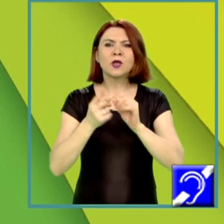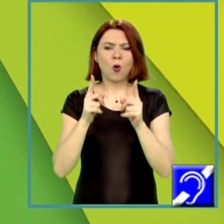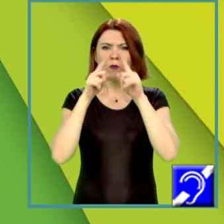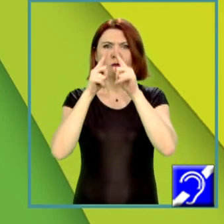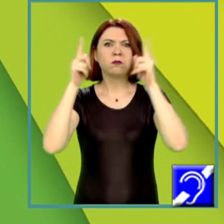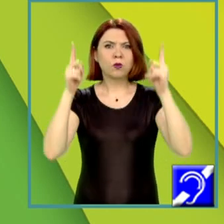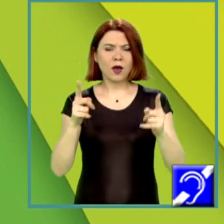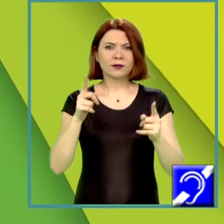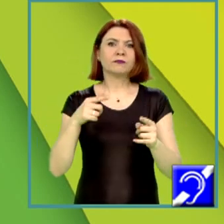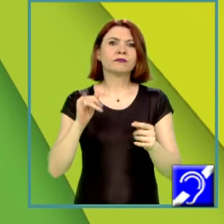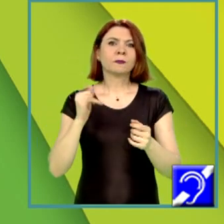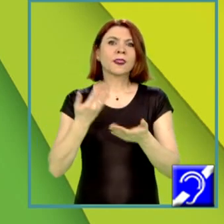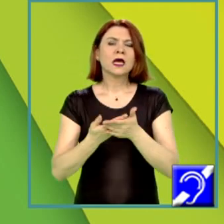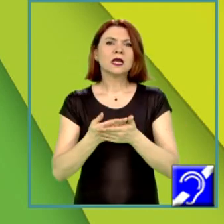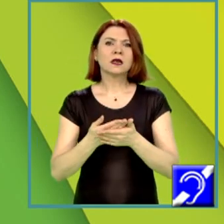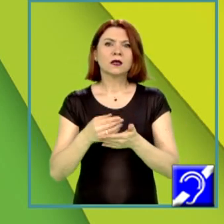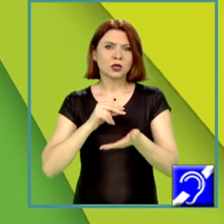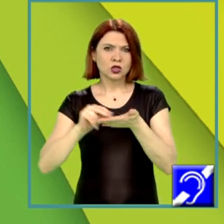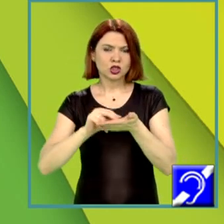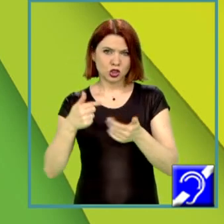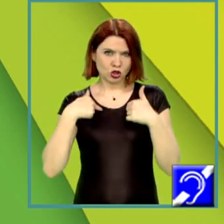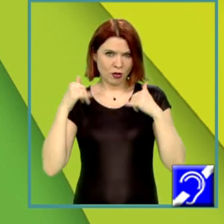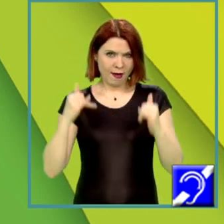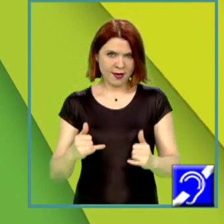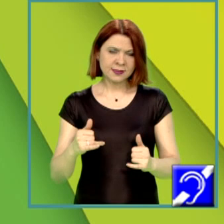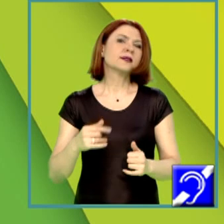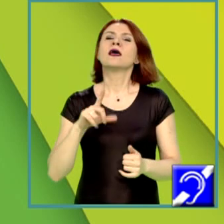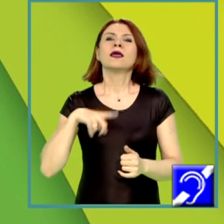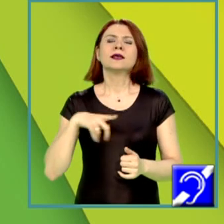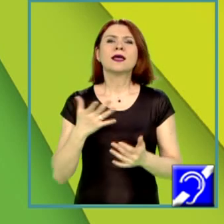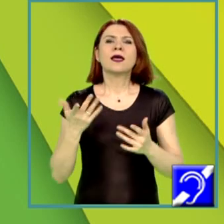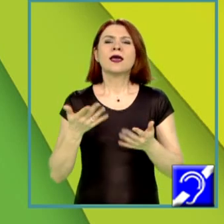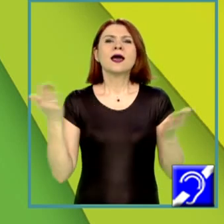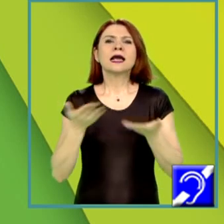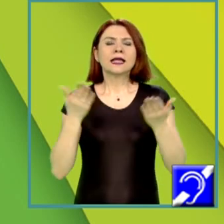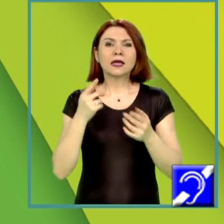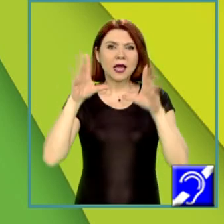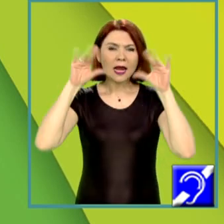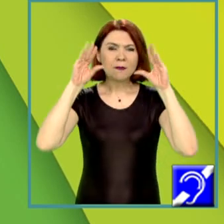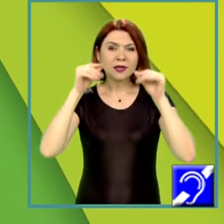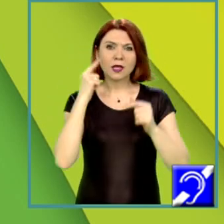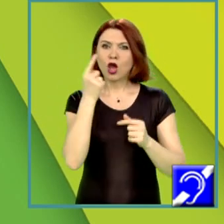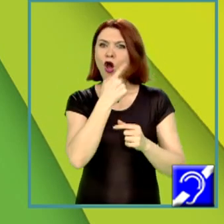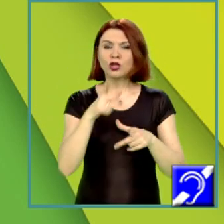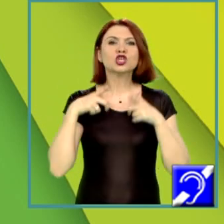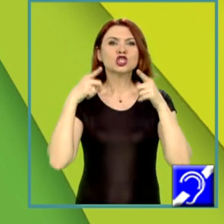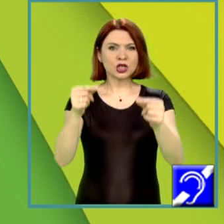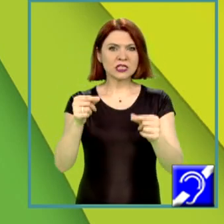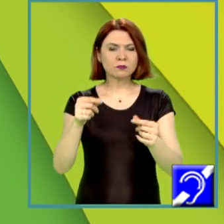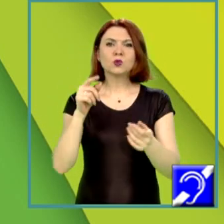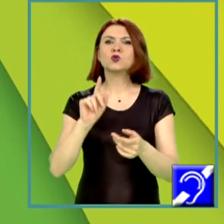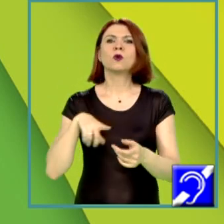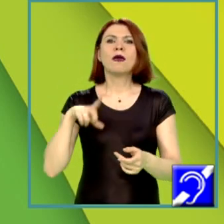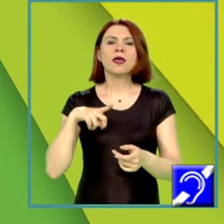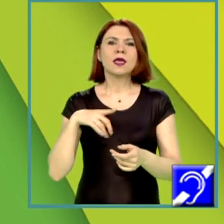secvențe în cazul subiectului folosit de noi astăzi secvența este cât ai clipi din ochi iar răspunsul la această cerință